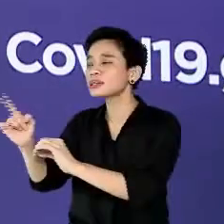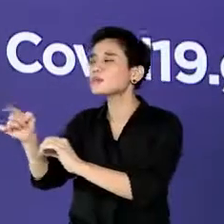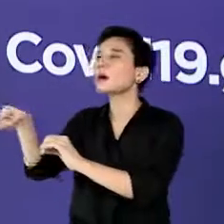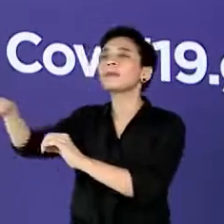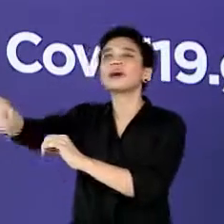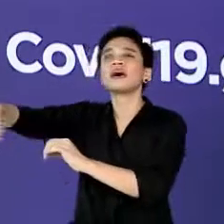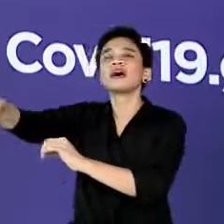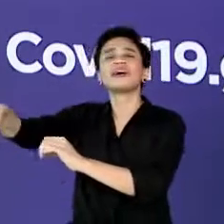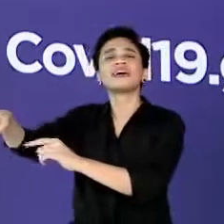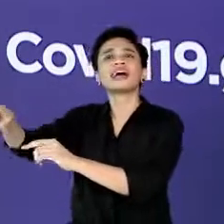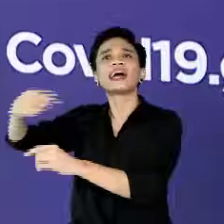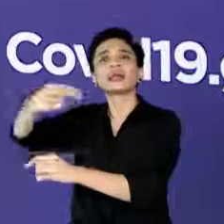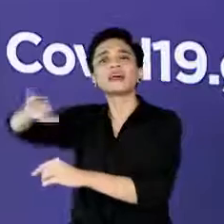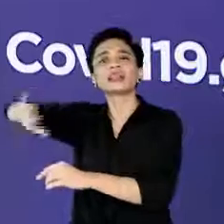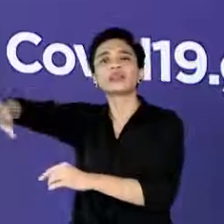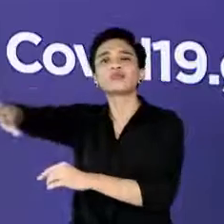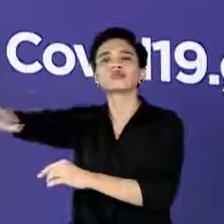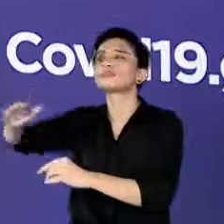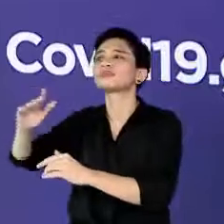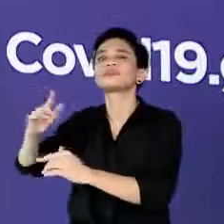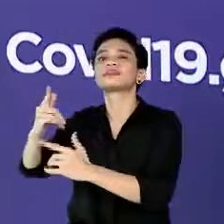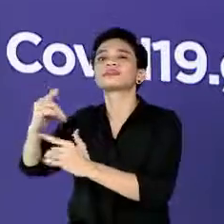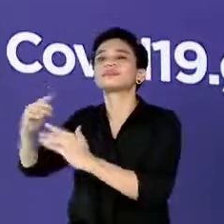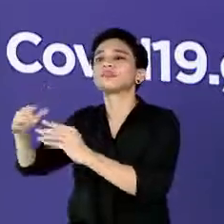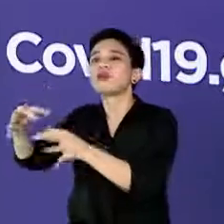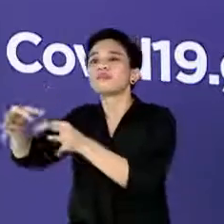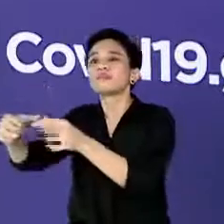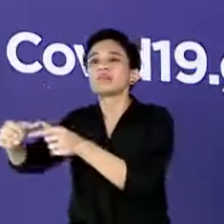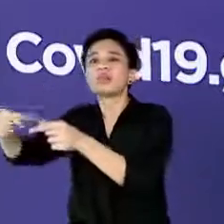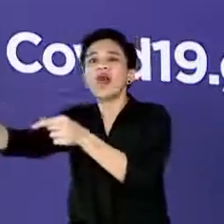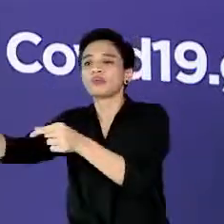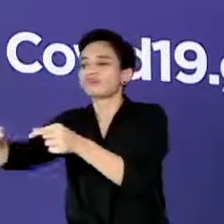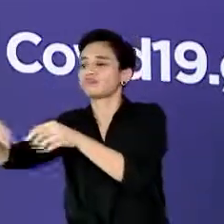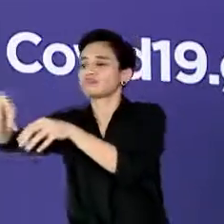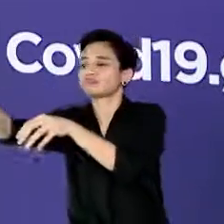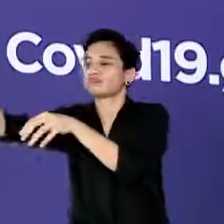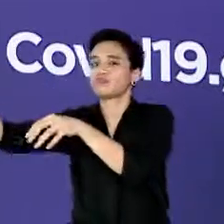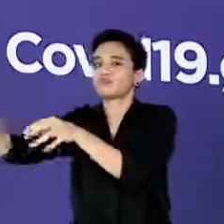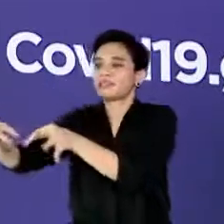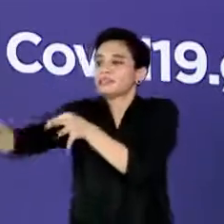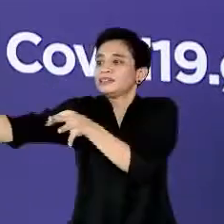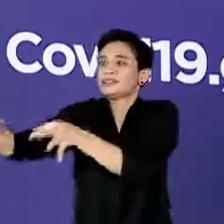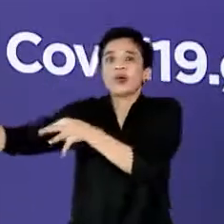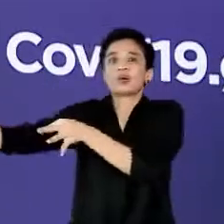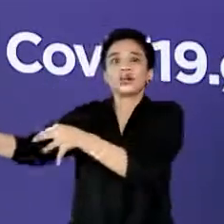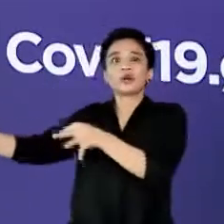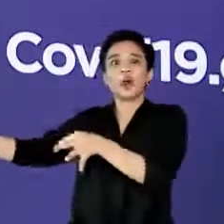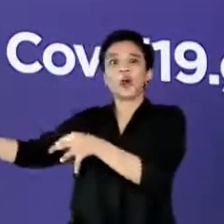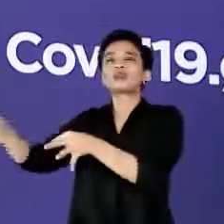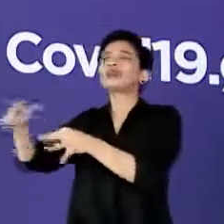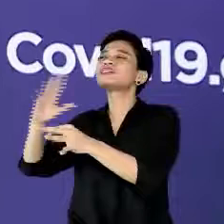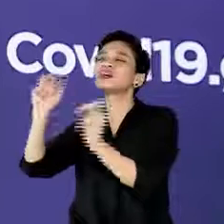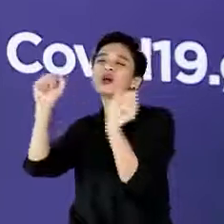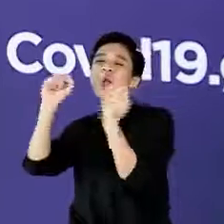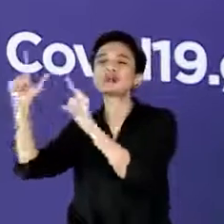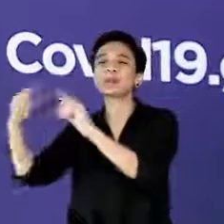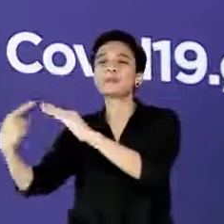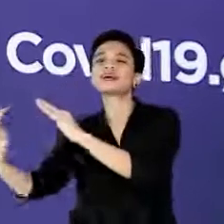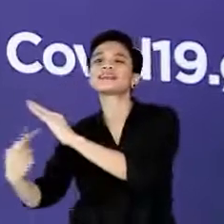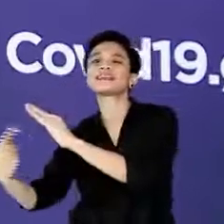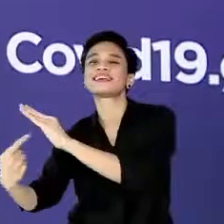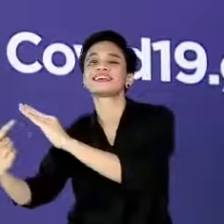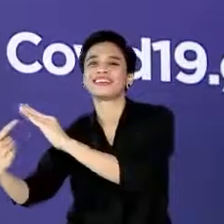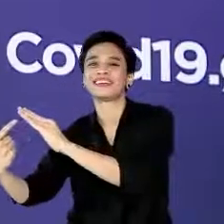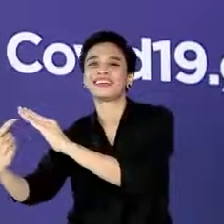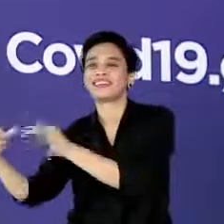mengalah memiliki karantina secara alamiah pulau-pulau itu sebenarnya merupakan bagian dari karantina secara alamiah eh